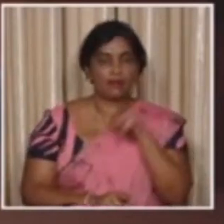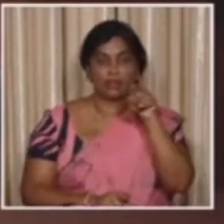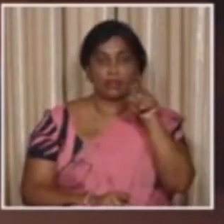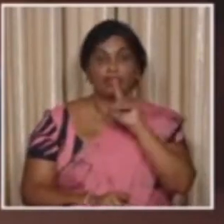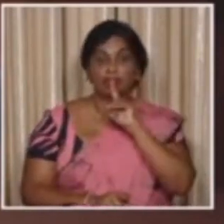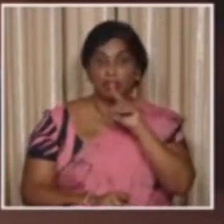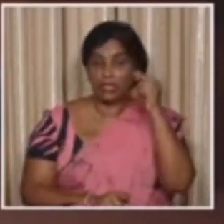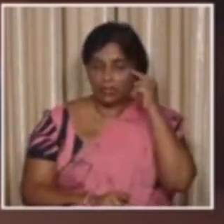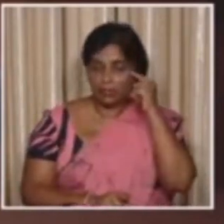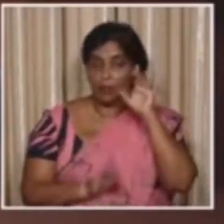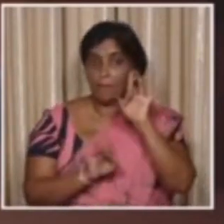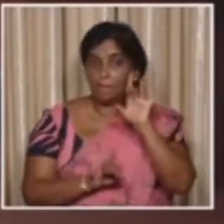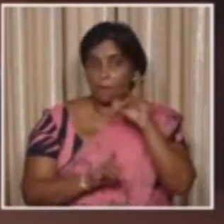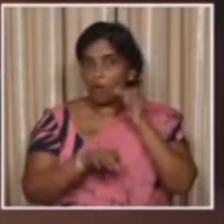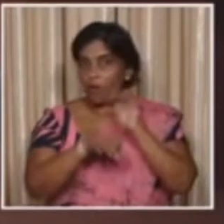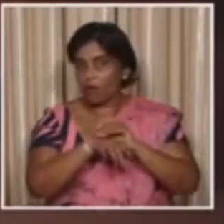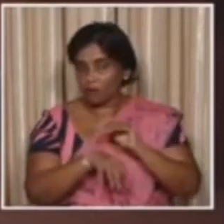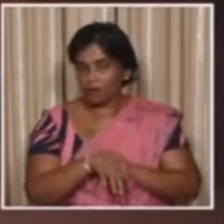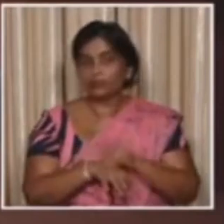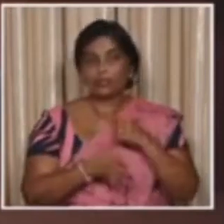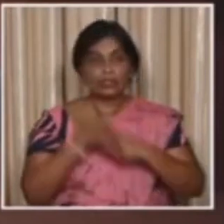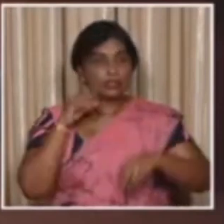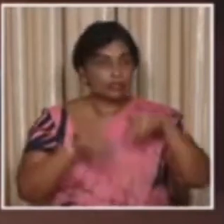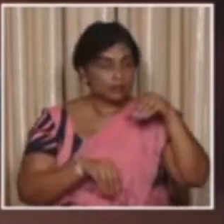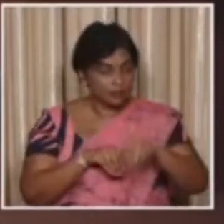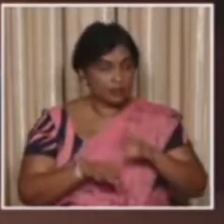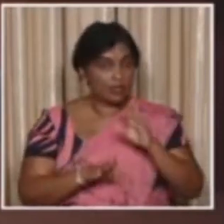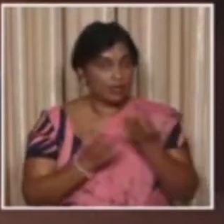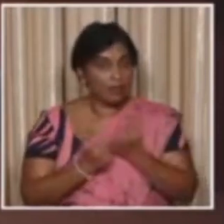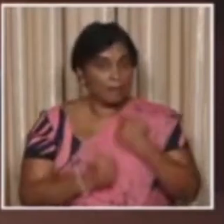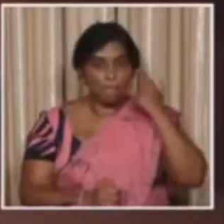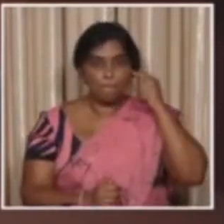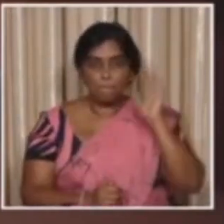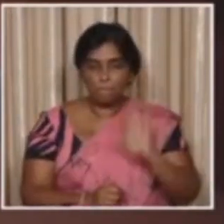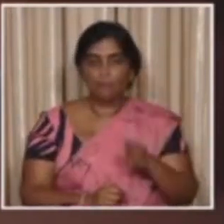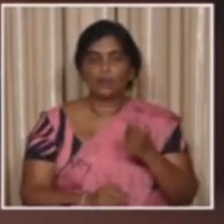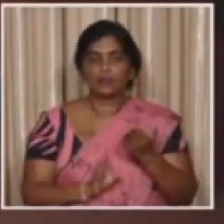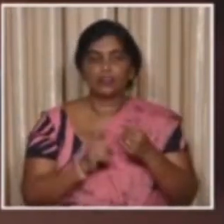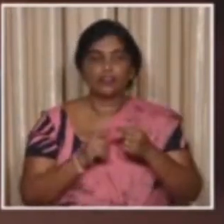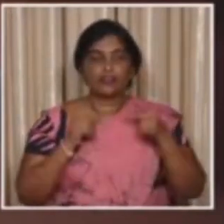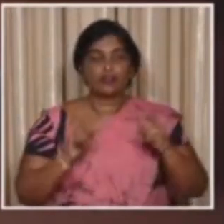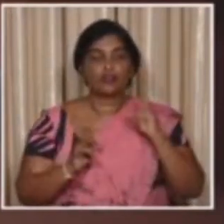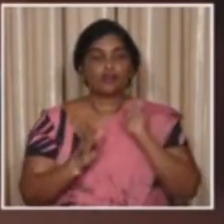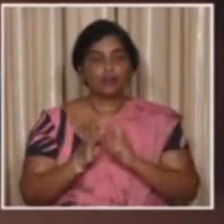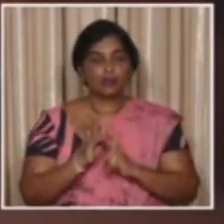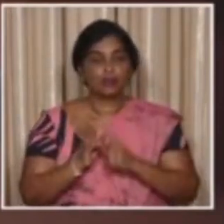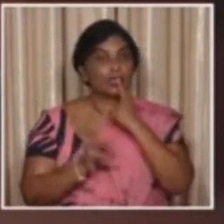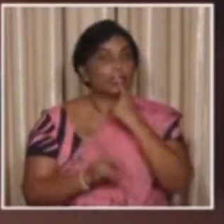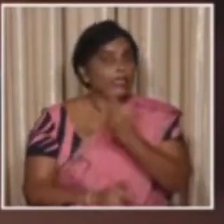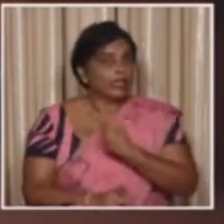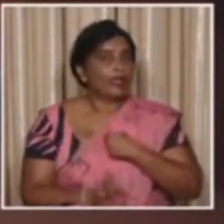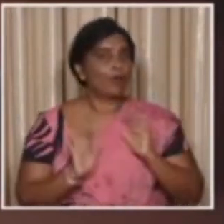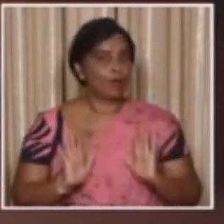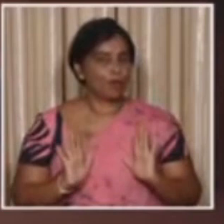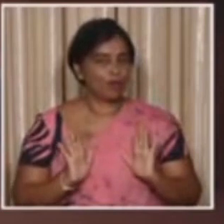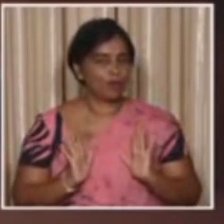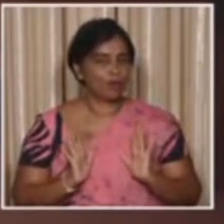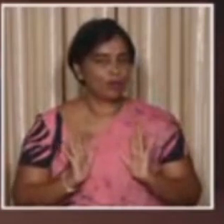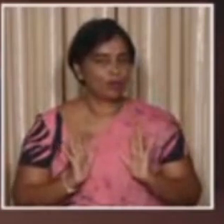කිව්ව හිතුවා නම් ඒ 15 දෙනා ඉදරව් කර ගැනීම සඳහා ඡන්දයක් ගන්න ඕන කියලා අපේක්ෂා කරා නම් හැබැයි විපක්ෂ සංවිධායකරයට අපට දැනුම් දීමක් කළ යුතු